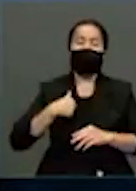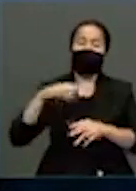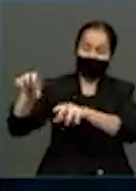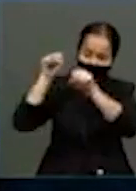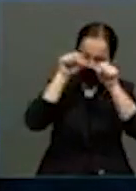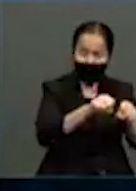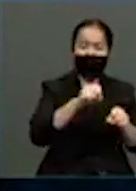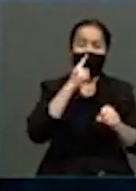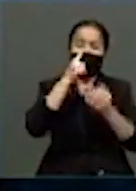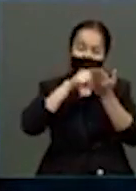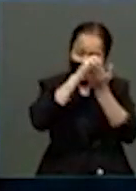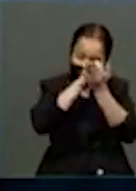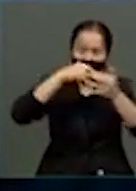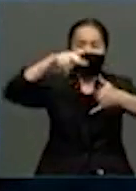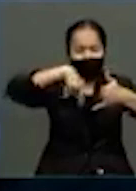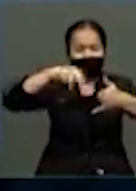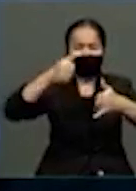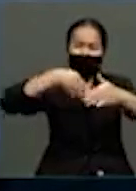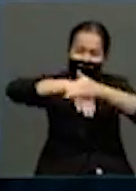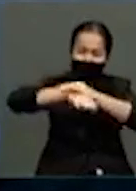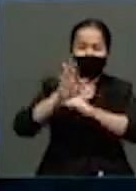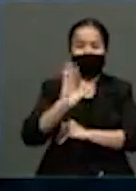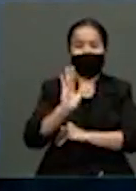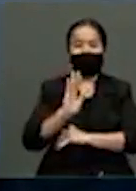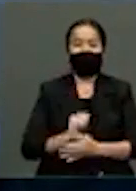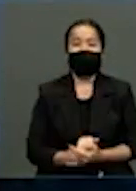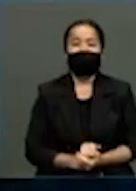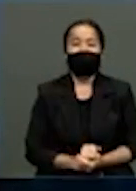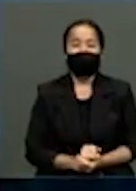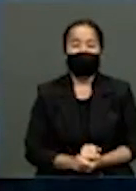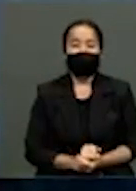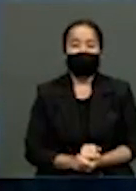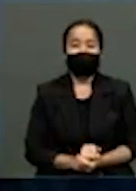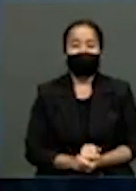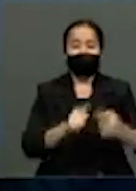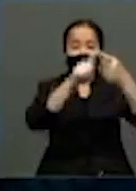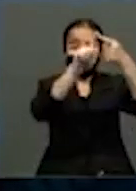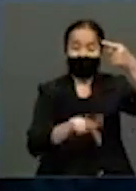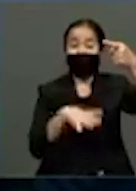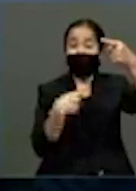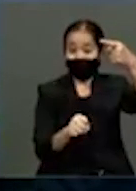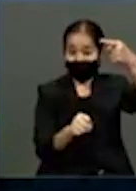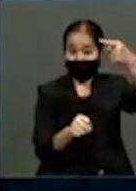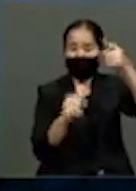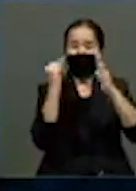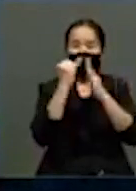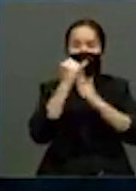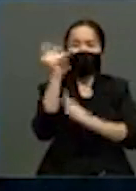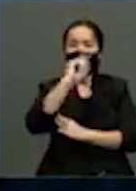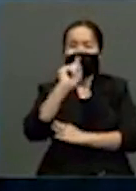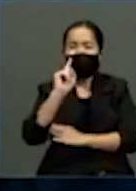อผ่านทางพรมแดนต่างๆนะครับใน10อันดับรายใหม่นะครับก็ส่วน